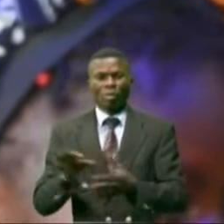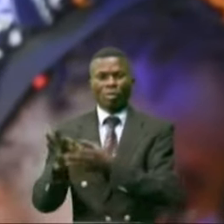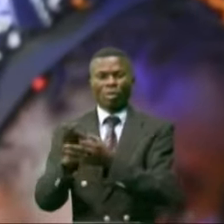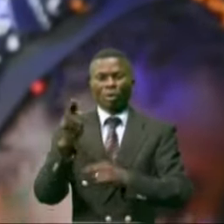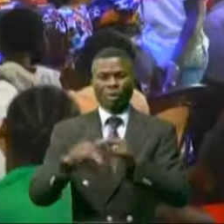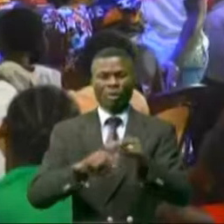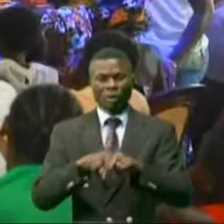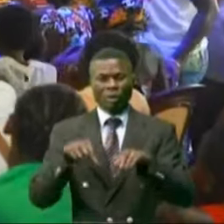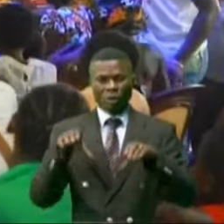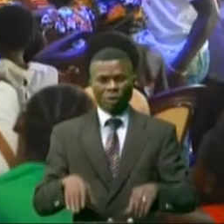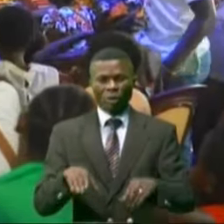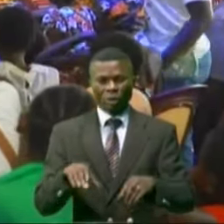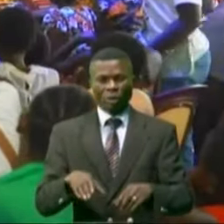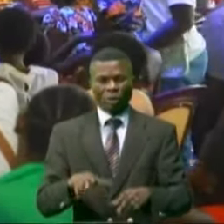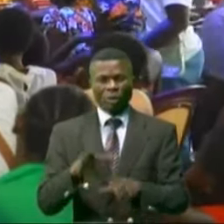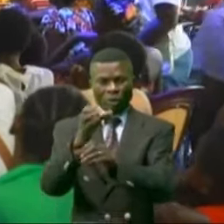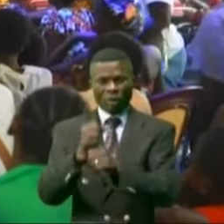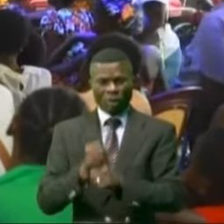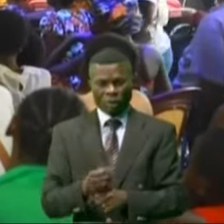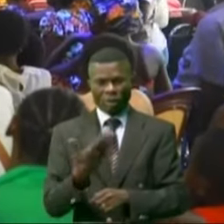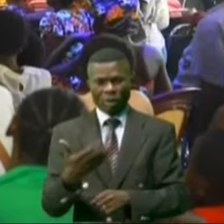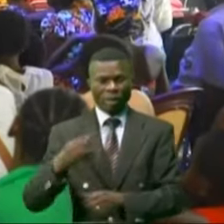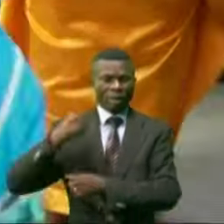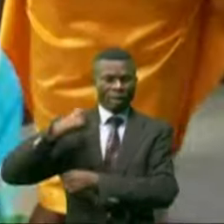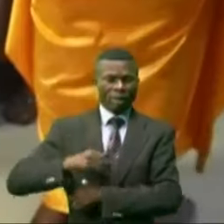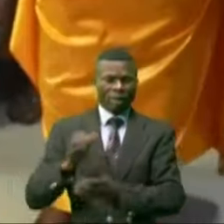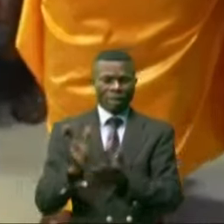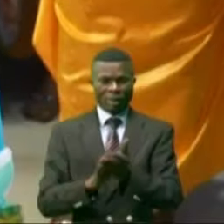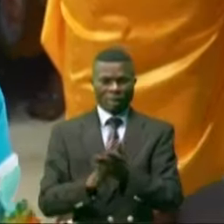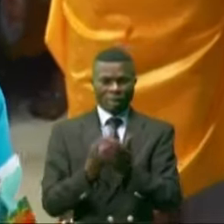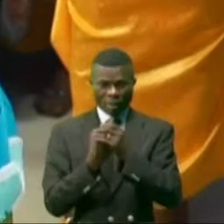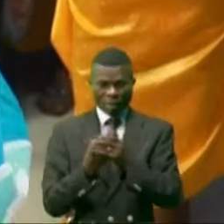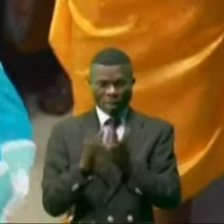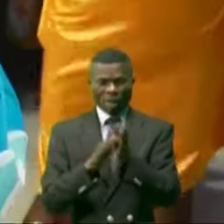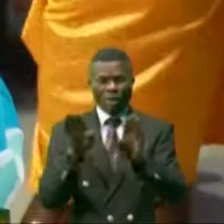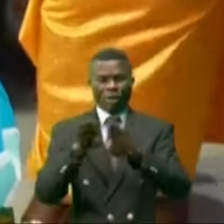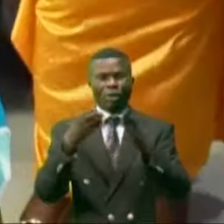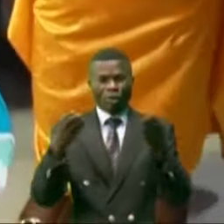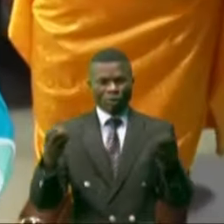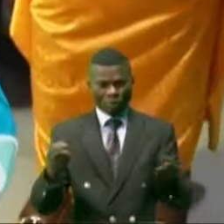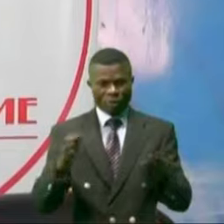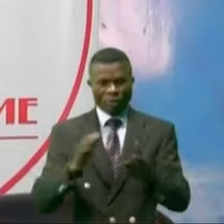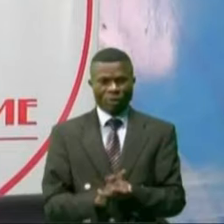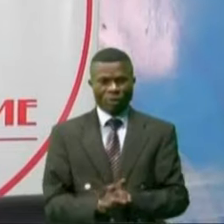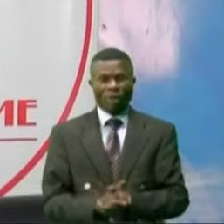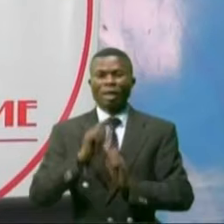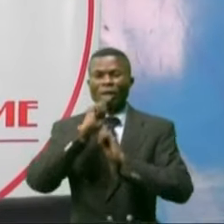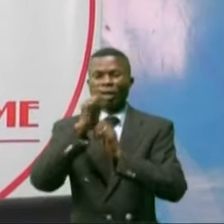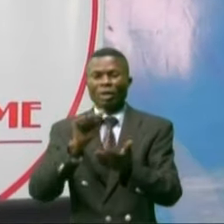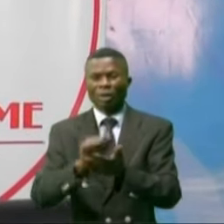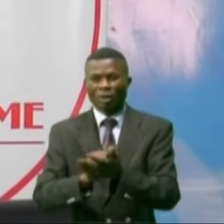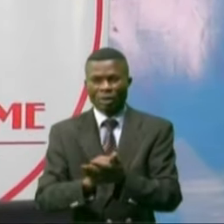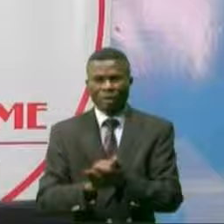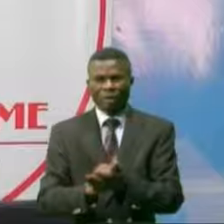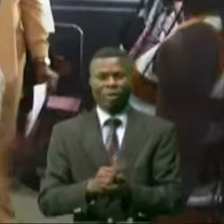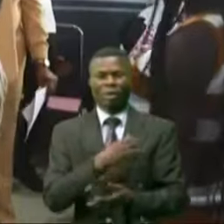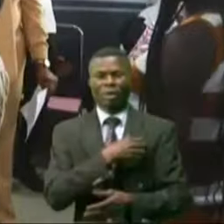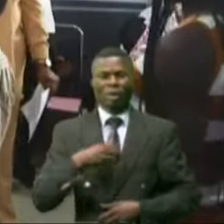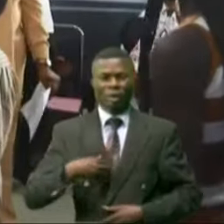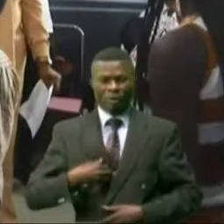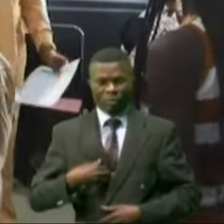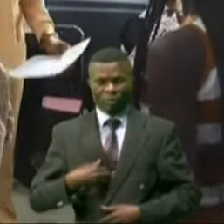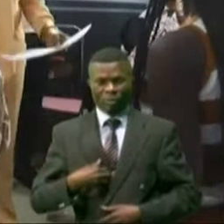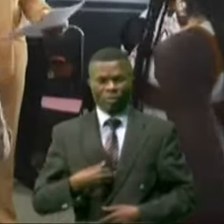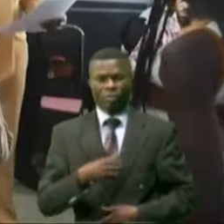aveugles du Congo ont reçu des kits scolaires à quelques jours de la rentrée scolaire. Par ce geste, grâce à ma mère de Madame